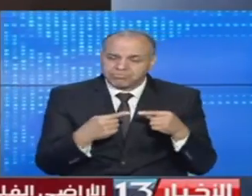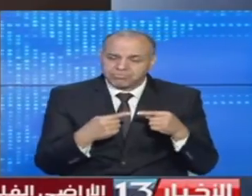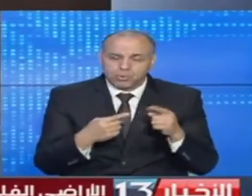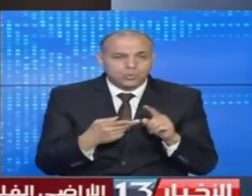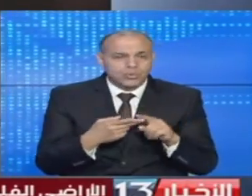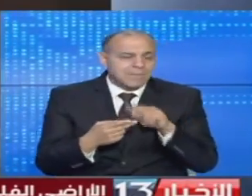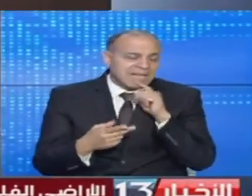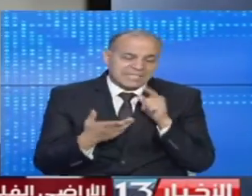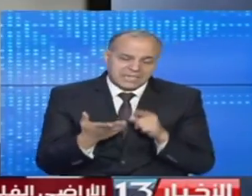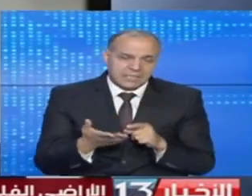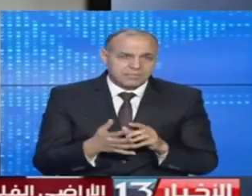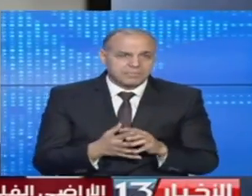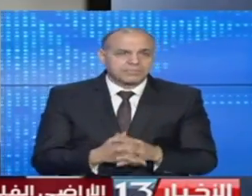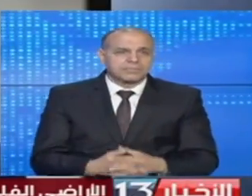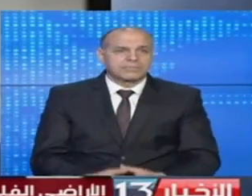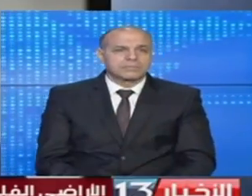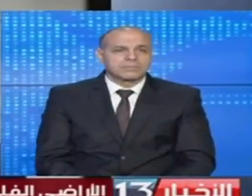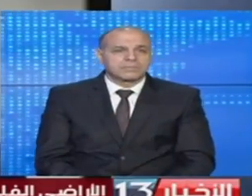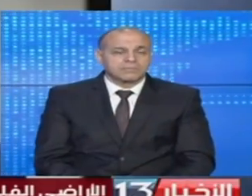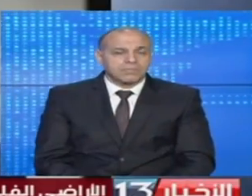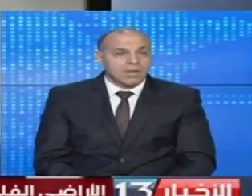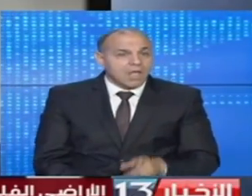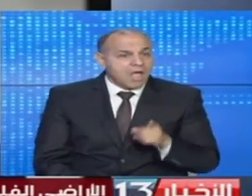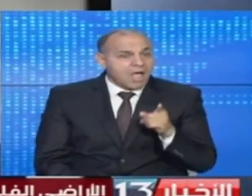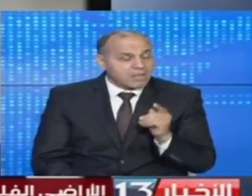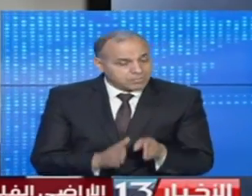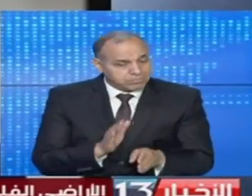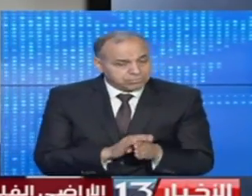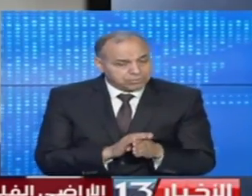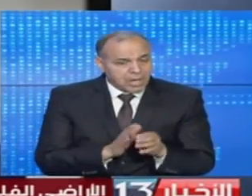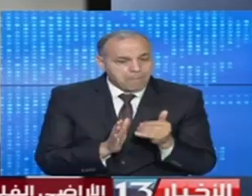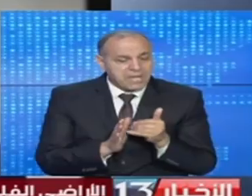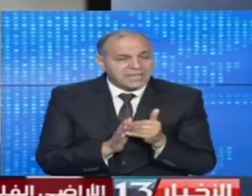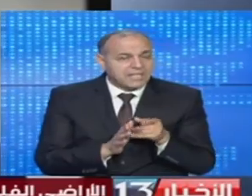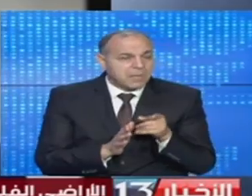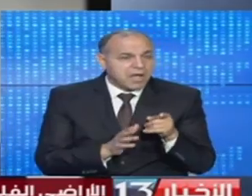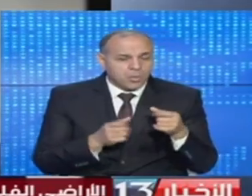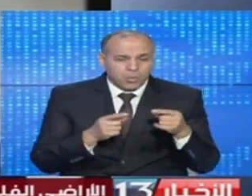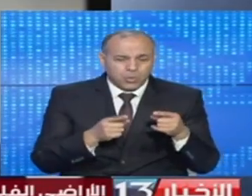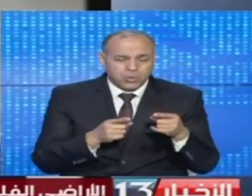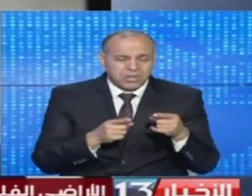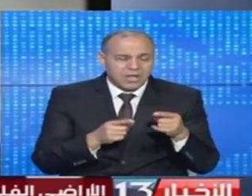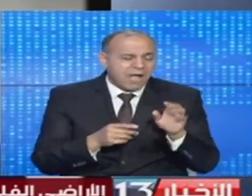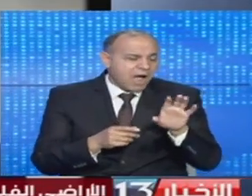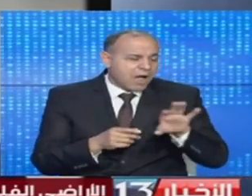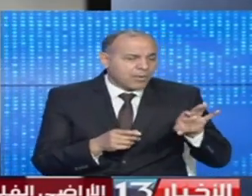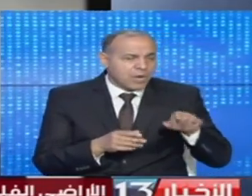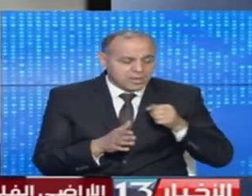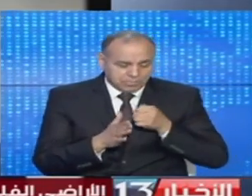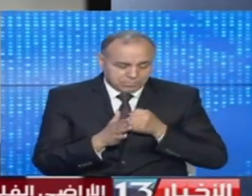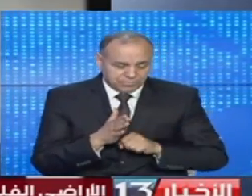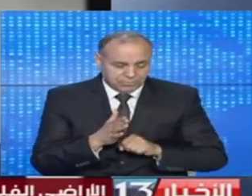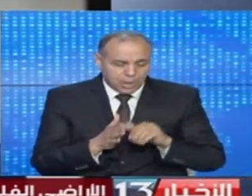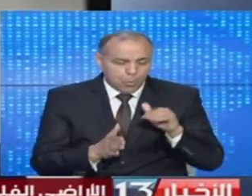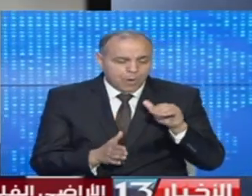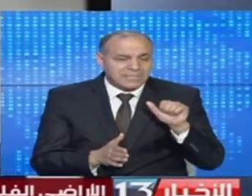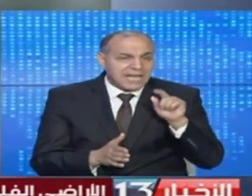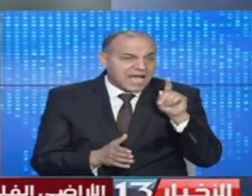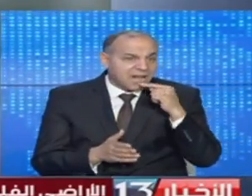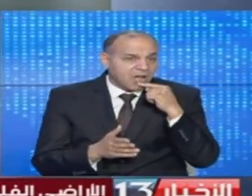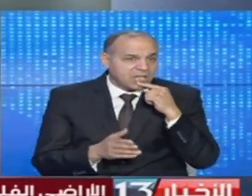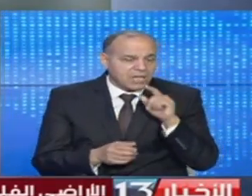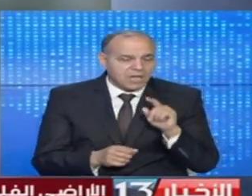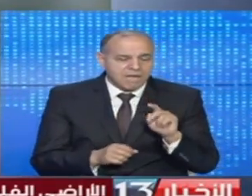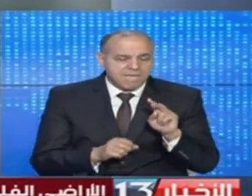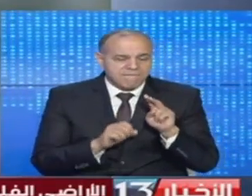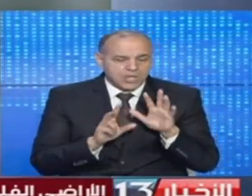المحتل الاسرائيلي مسيره انطلقت من مدينه اريحا بالضفه الغربيه حيث صائب محمد صالح عريقات في